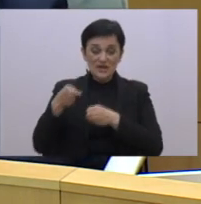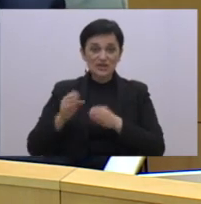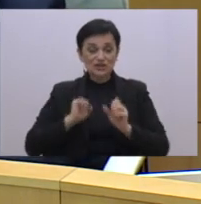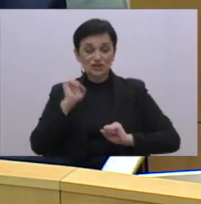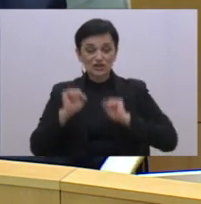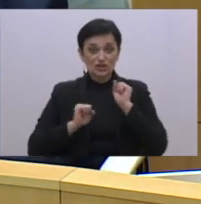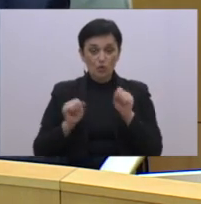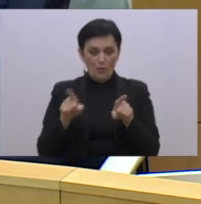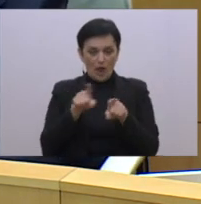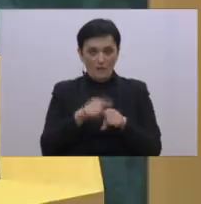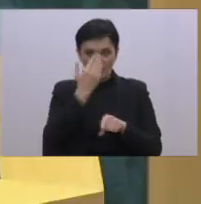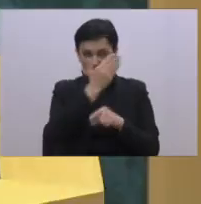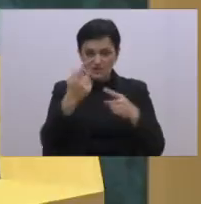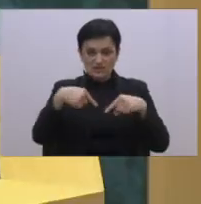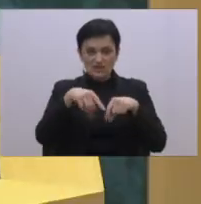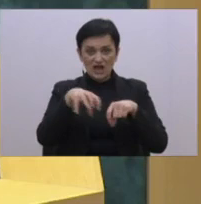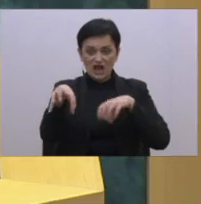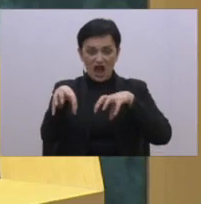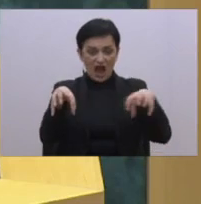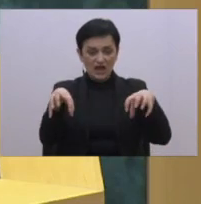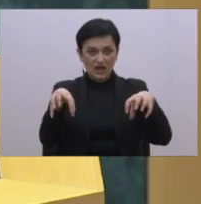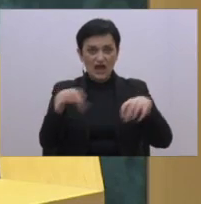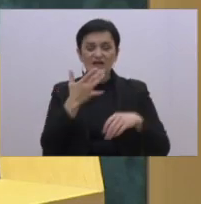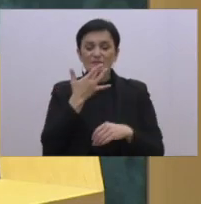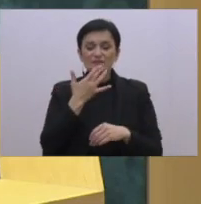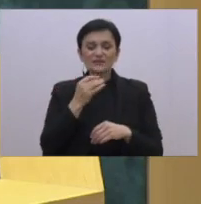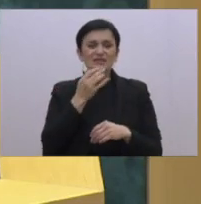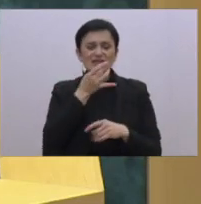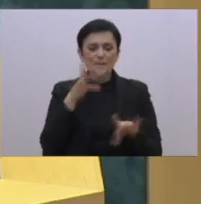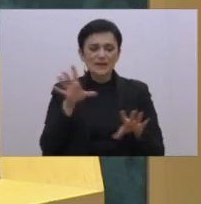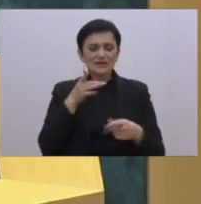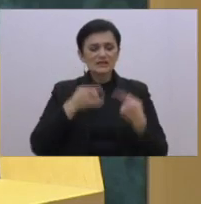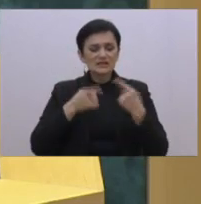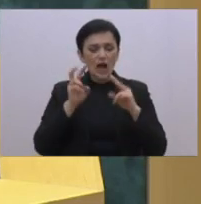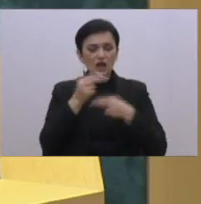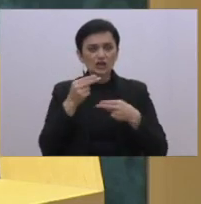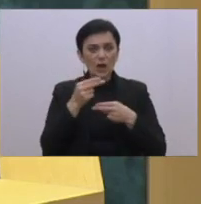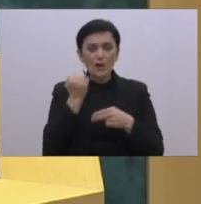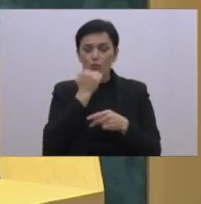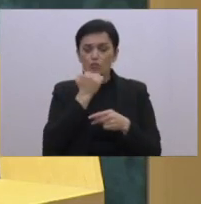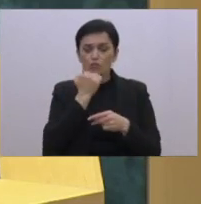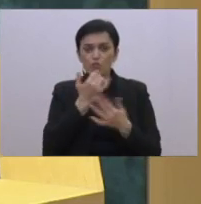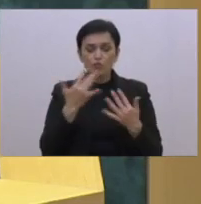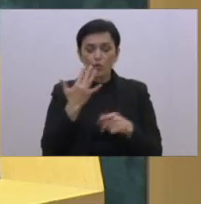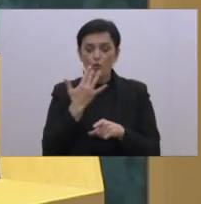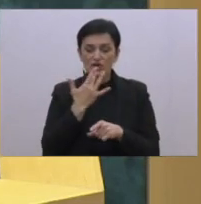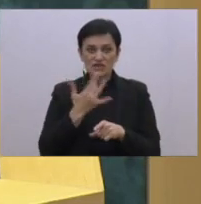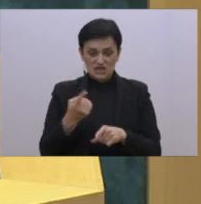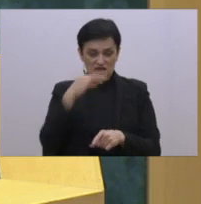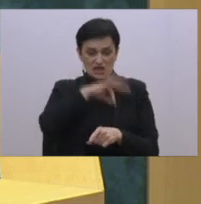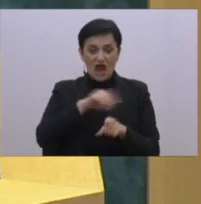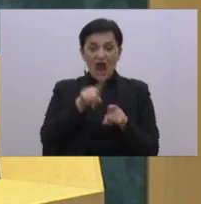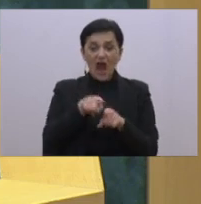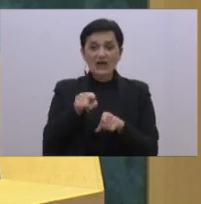ამგვარად მოახდინონ საზოგადოების გახლეჩვა და ნებისმიერ საკამათო თემის პოლიტიკურ იარაღად გამოყენება, ცხადია, რომ ამგვარ